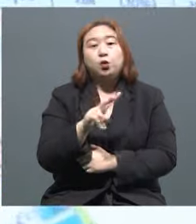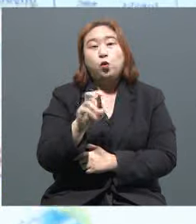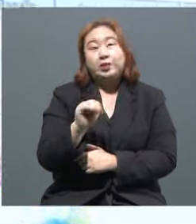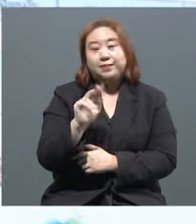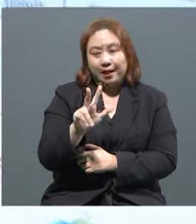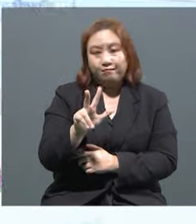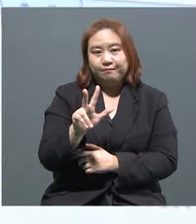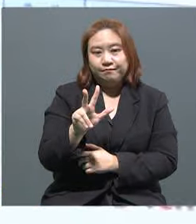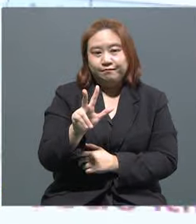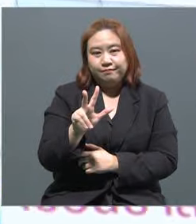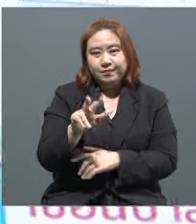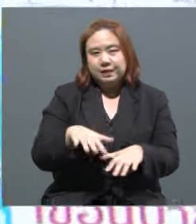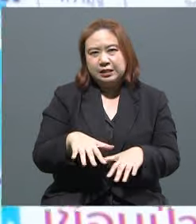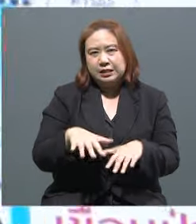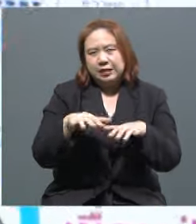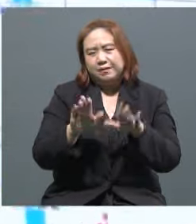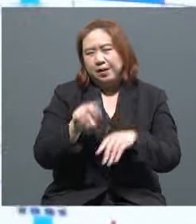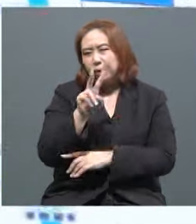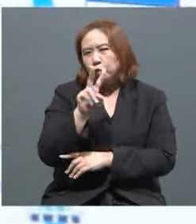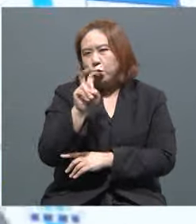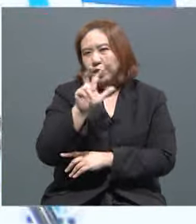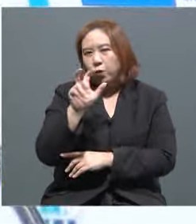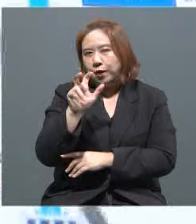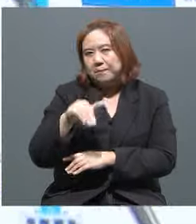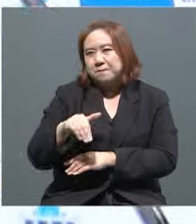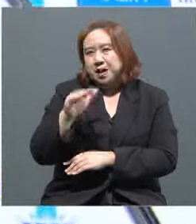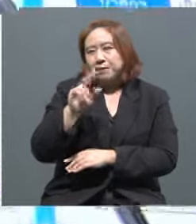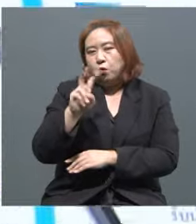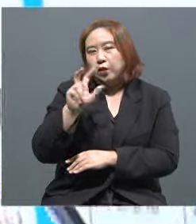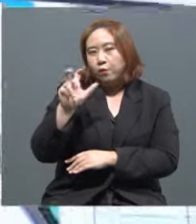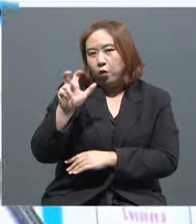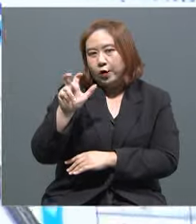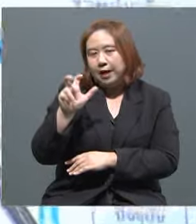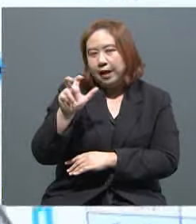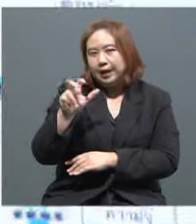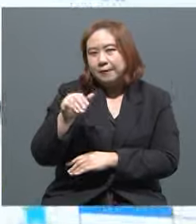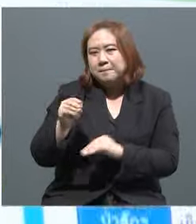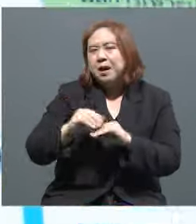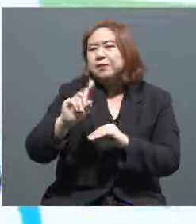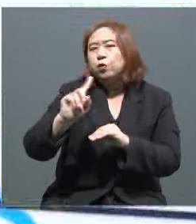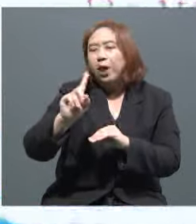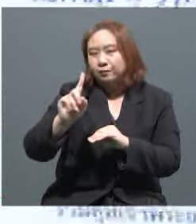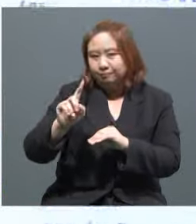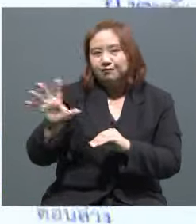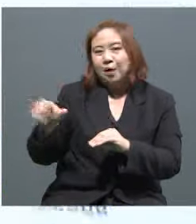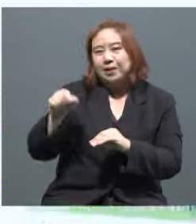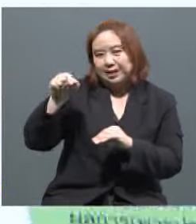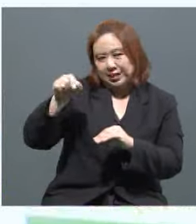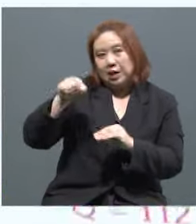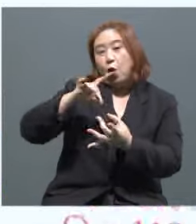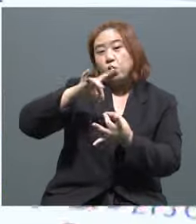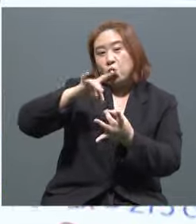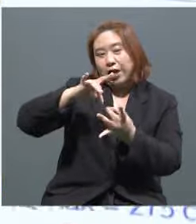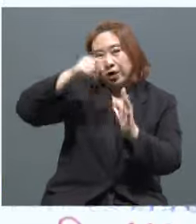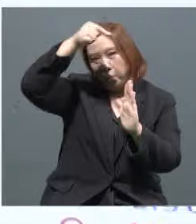1,243 ละก็ถือว่าขึ้นมาประมาณสัก 2-300 มวลน้ำเนี่ยครับที่เพิ่มขึ้นเนี่ยมาจากน้ำที่เกิดตรงนี้ครับเป็นน้ำกระบวนแร